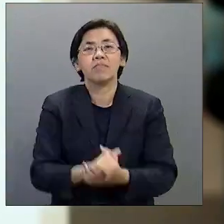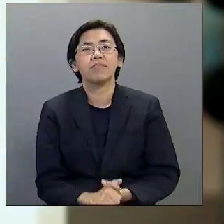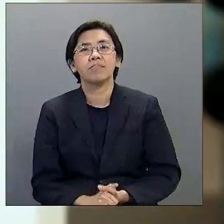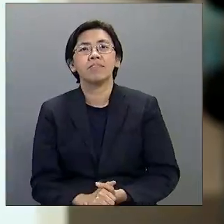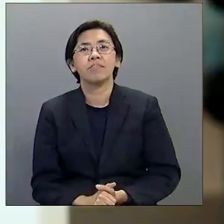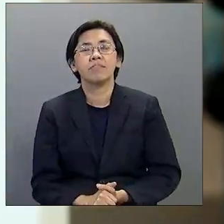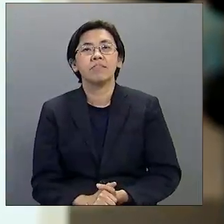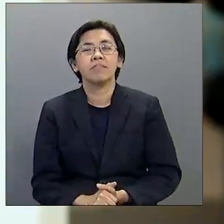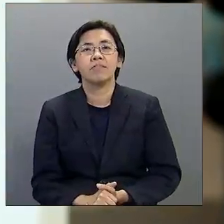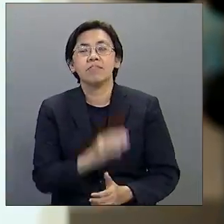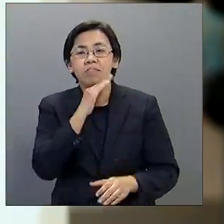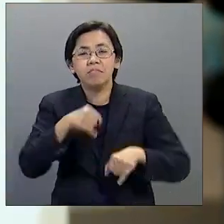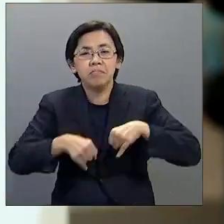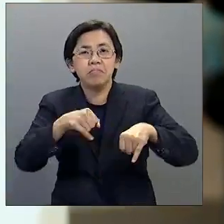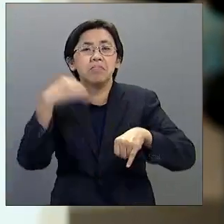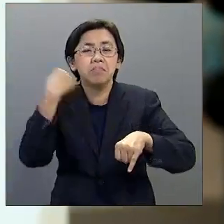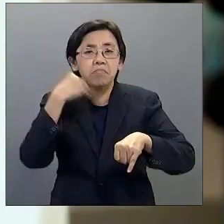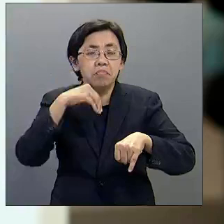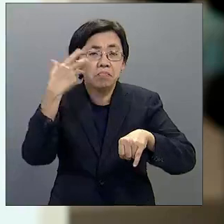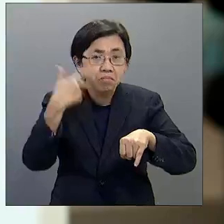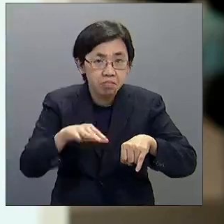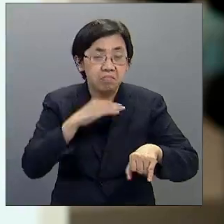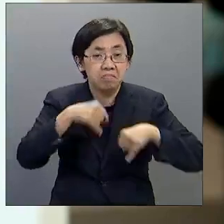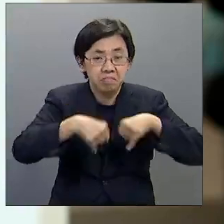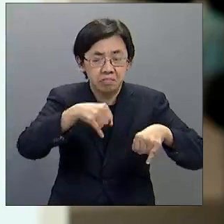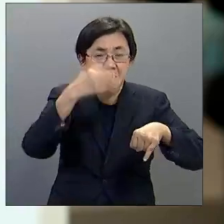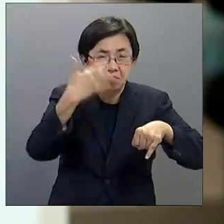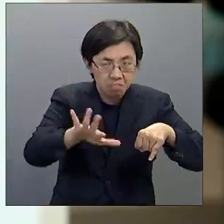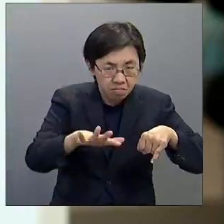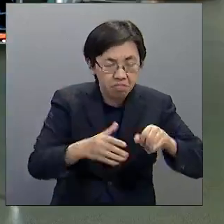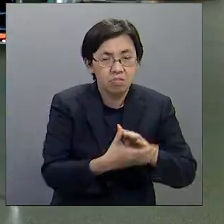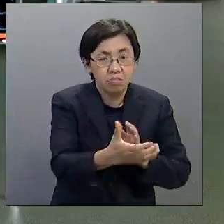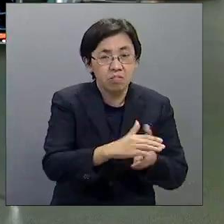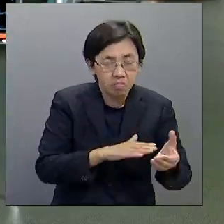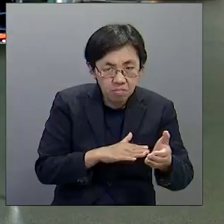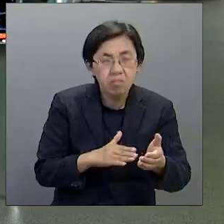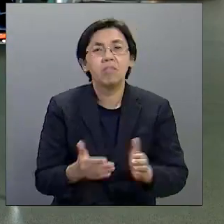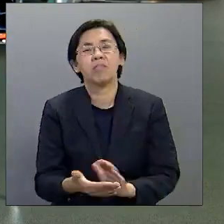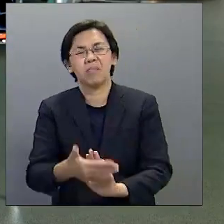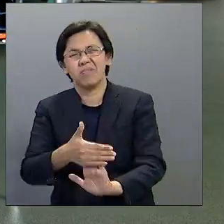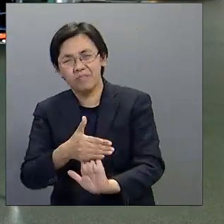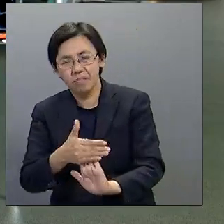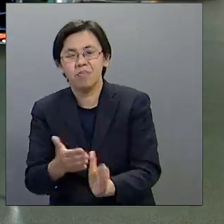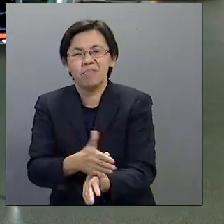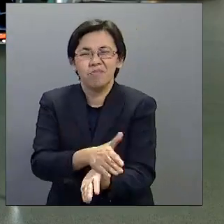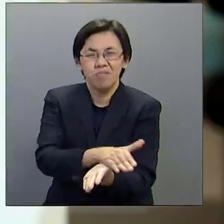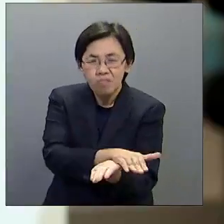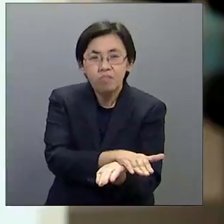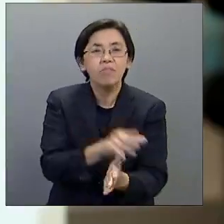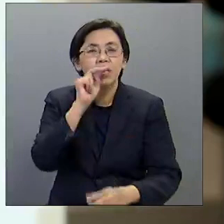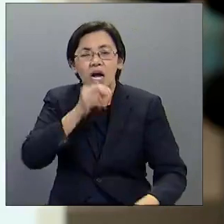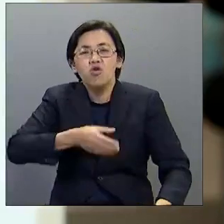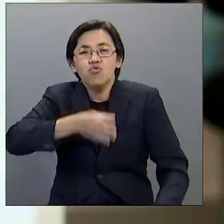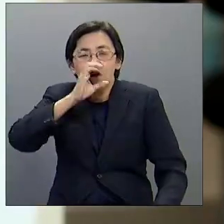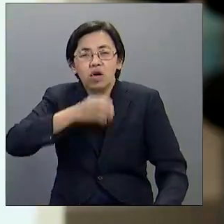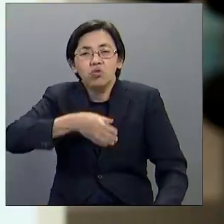ที่ใส่ส้นสูงเยอะๆแล้วอะค่ะก็พอเสร็จงานปุ๊บยืดก่อนเลย อย่ารอให้เจ็บ โอเคใช่ดื่มน้ำเยอะๆนะ